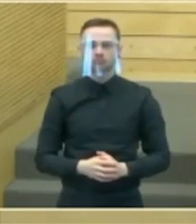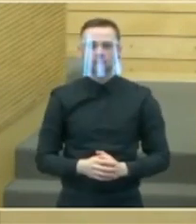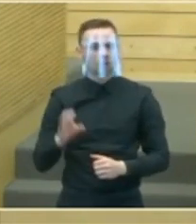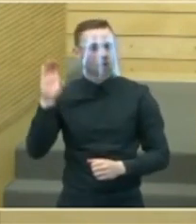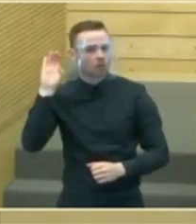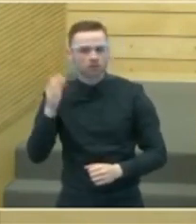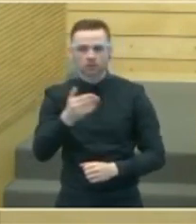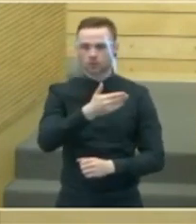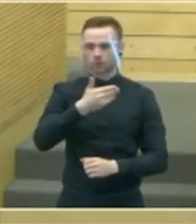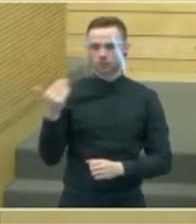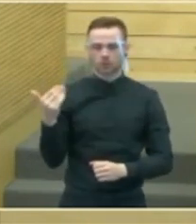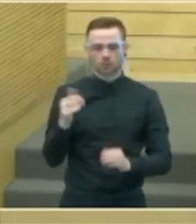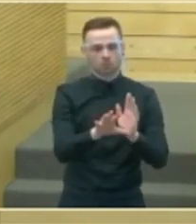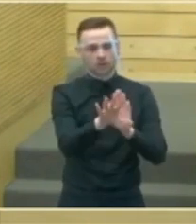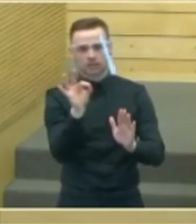neįsiklausimo pasirinkimuose.